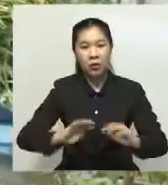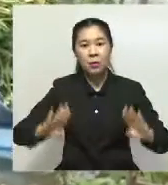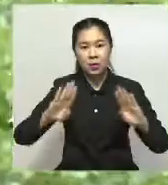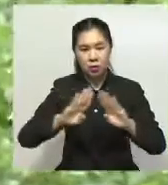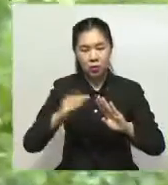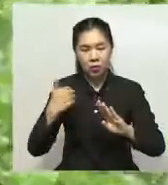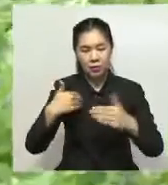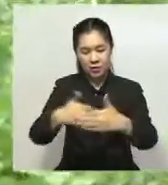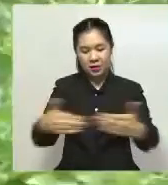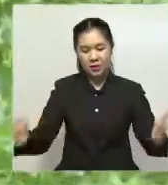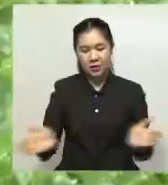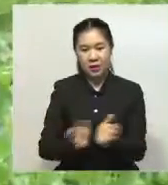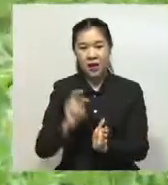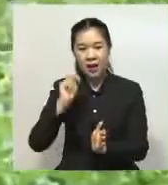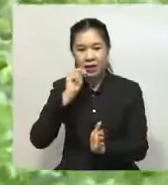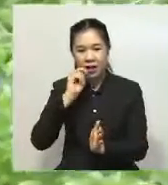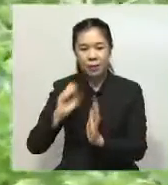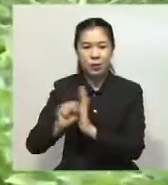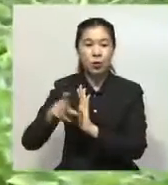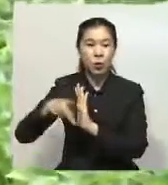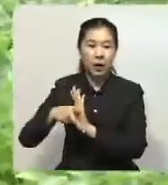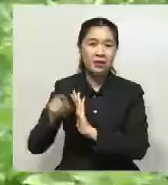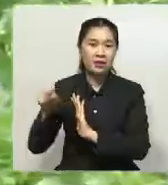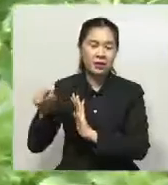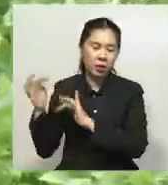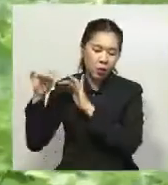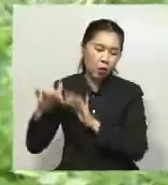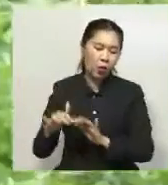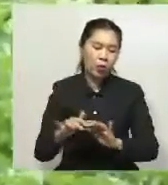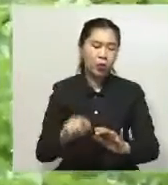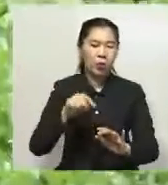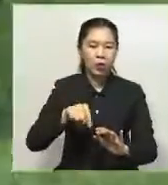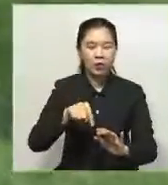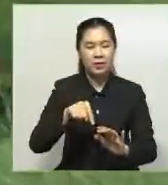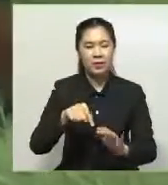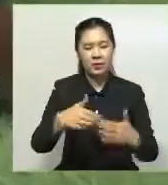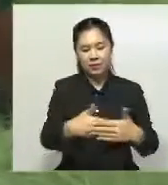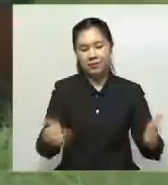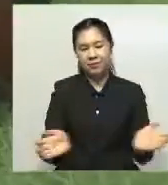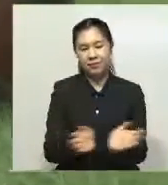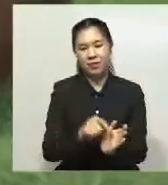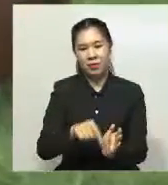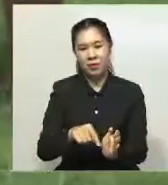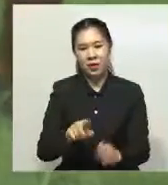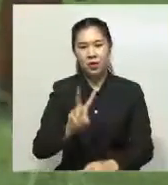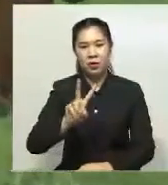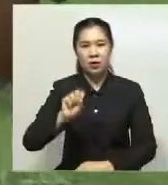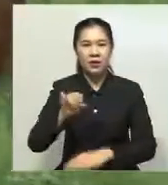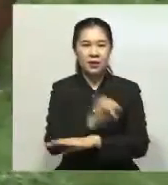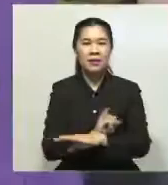พื่อรับปริมาณน้ำที่จะมาจากจังหวัดสุพรรณบุรีลงทุ่งรับน้ำพระพิมลราชาเนื้อที่กว่า 200,000